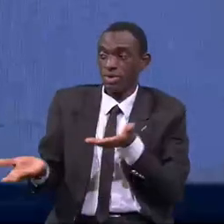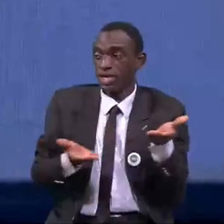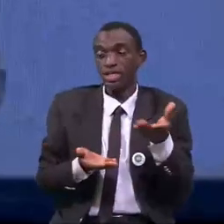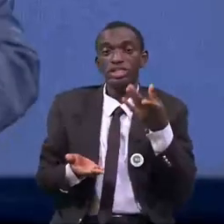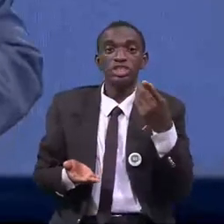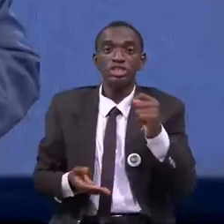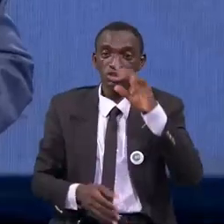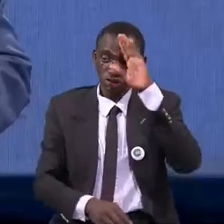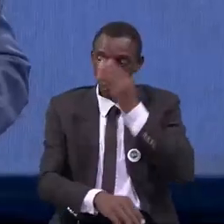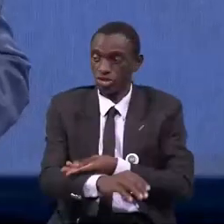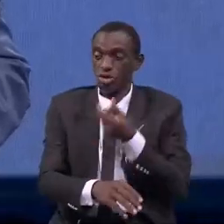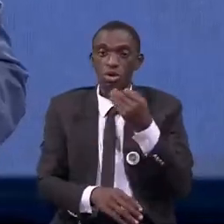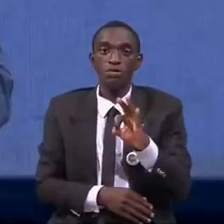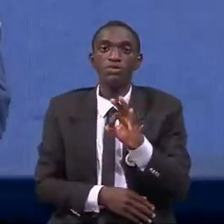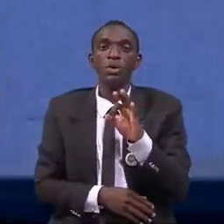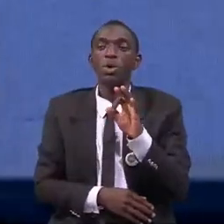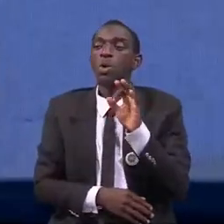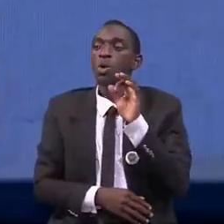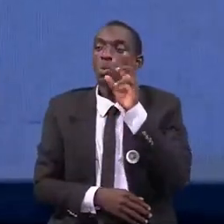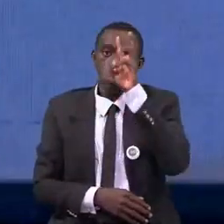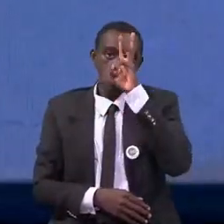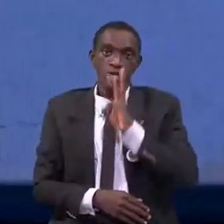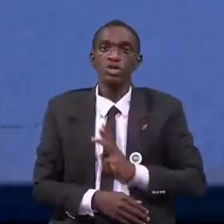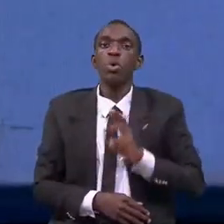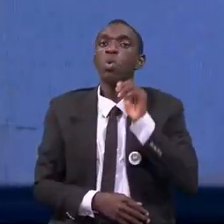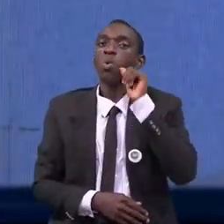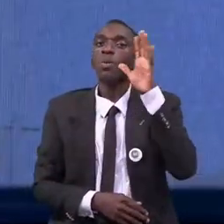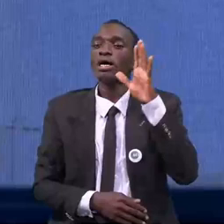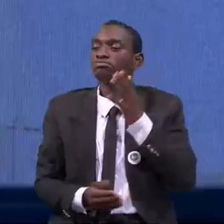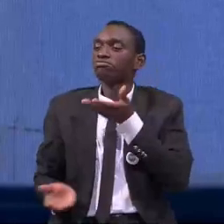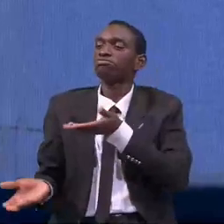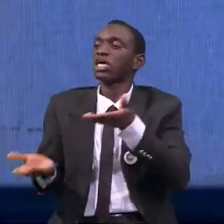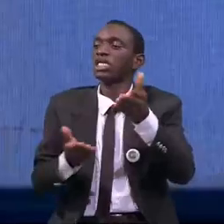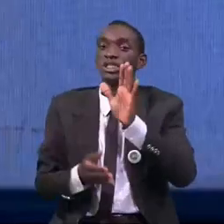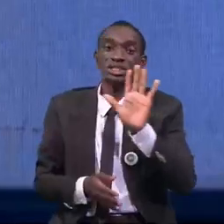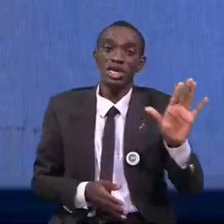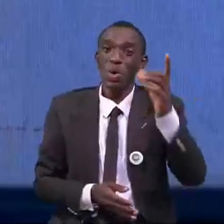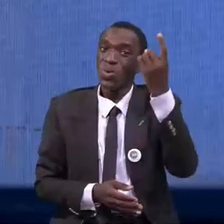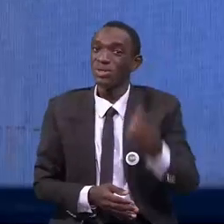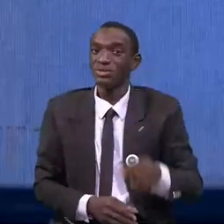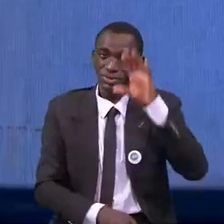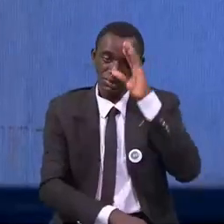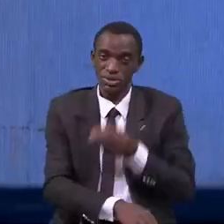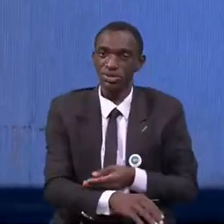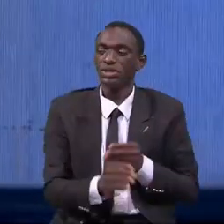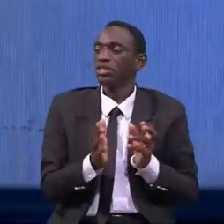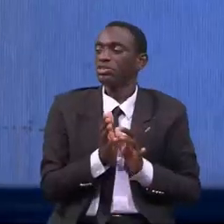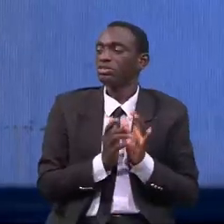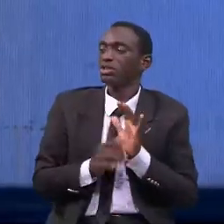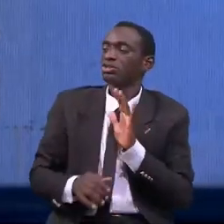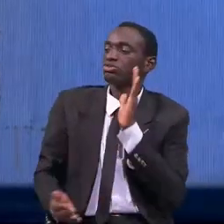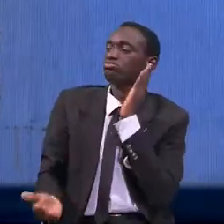lever et on porte le fils unique de la veuve pour l'enterrer Jésus les a